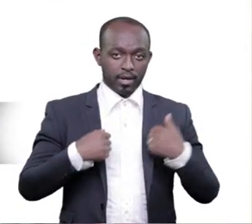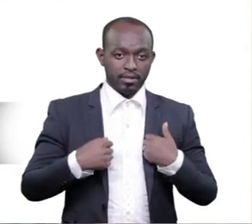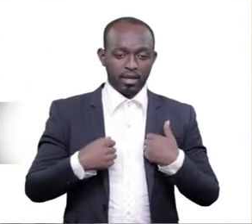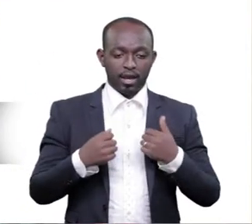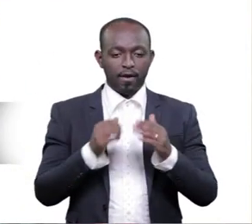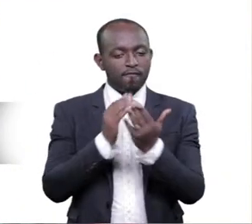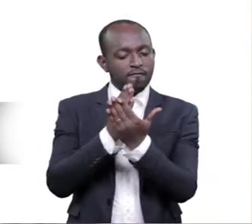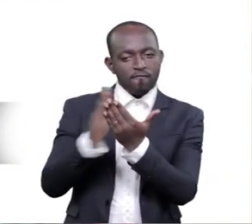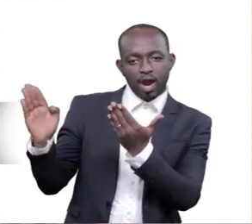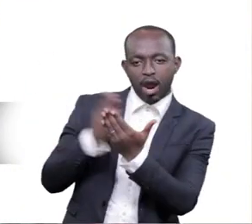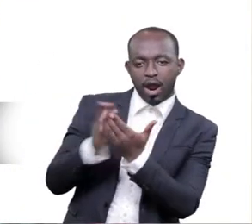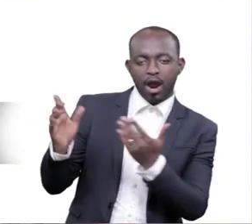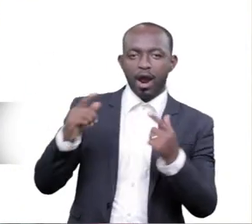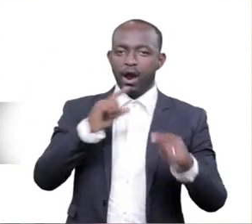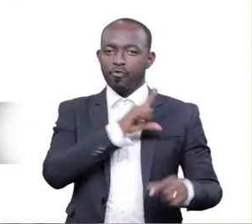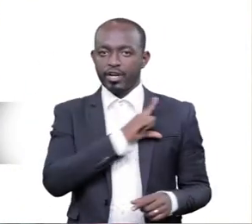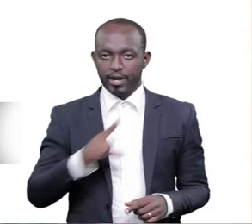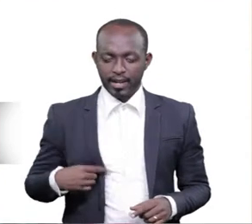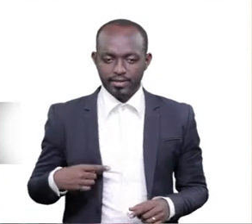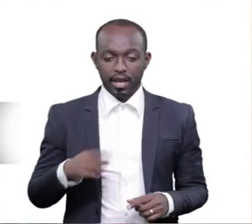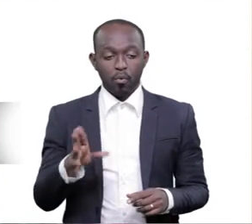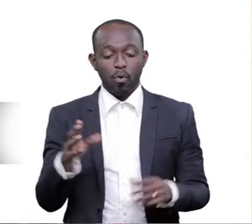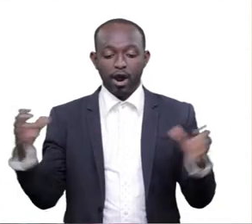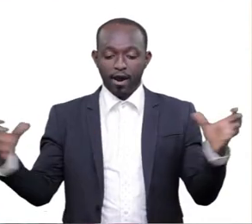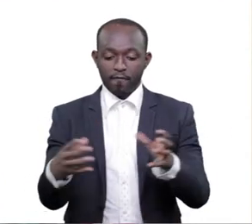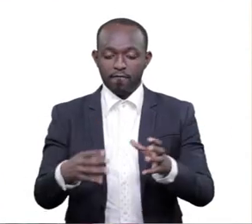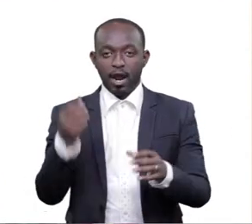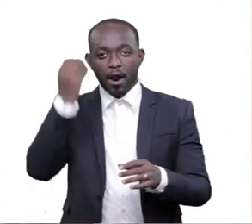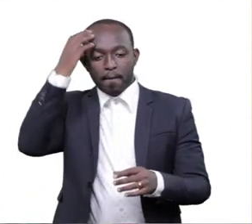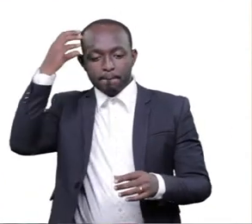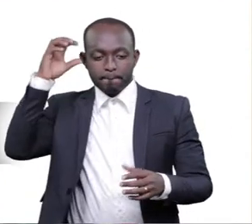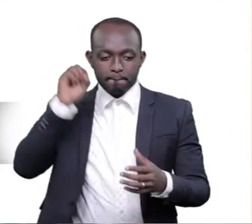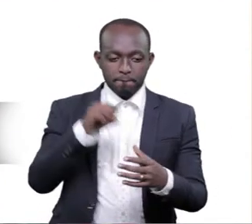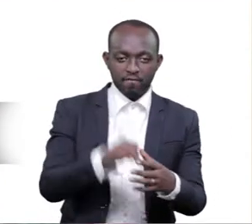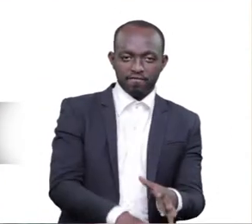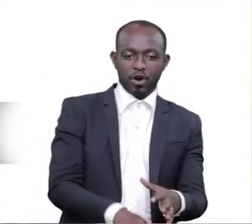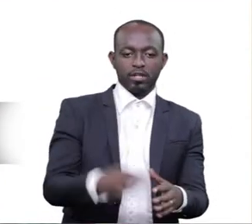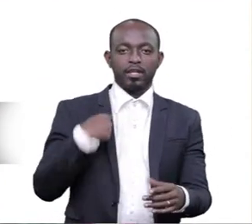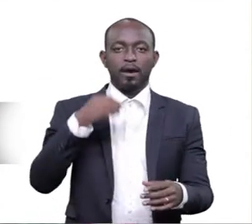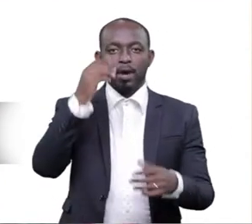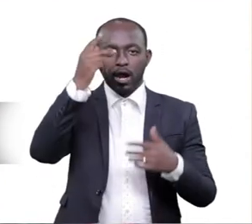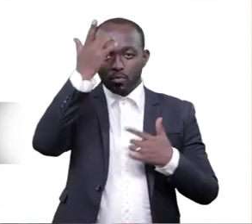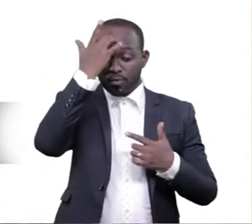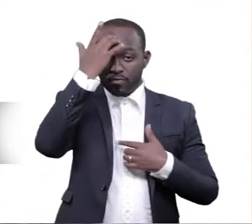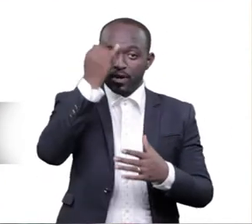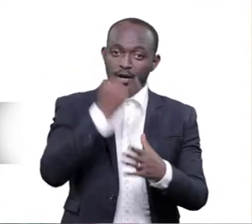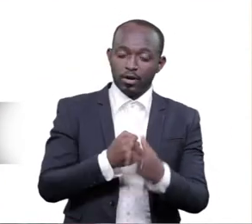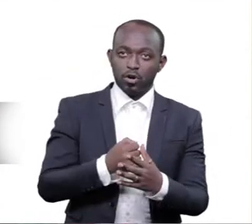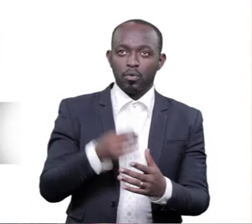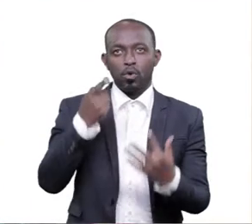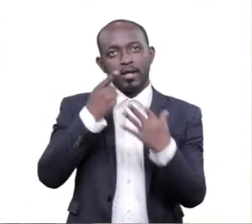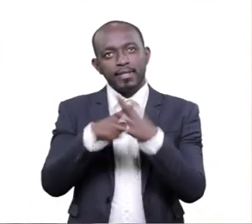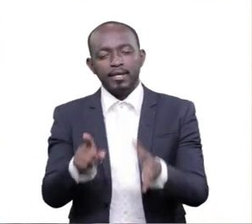kuri leta washinzwe n'abantu babana na virus itera sida katangirwa washinzwe mu mwaka wa